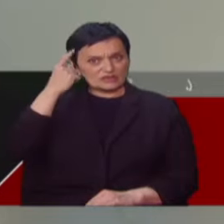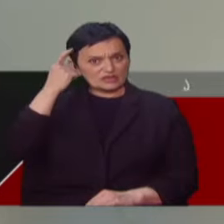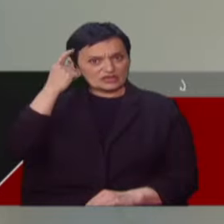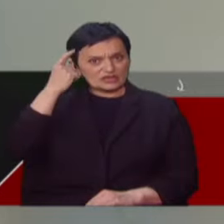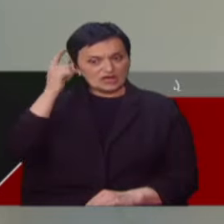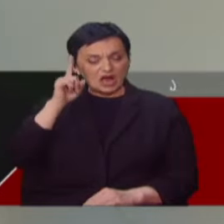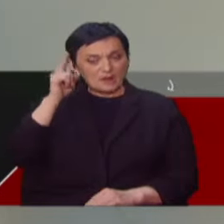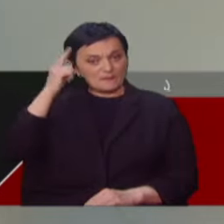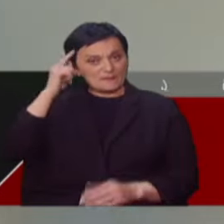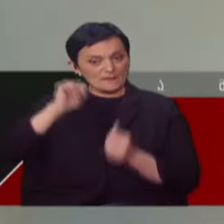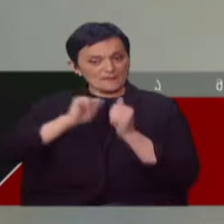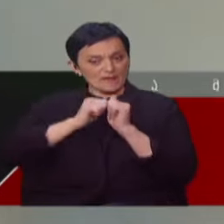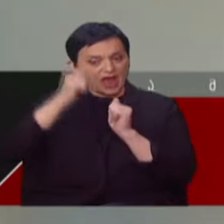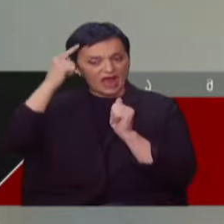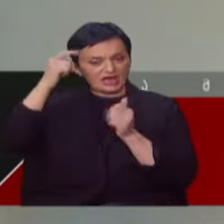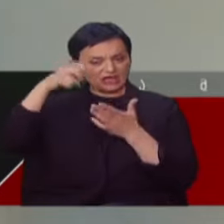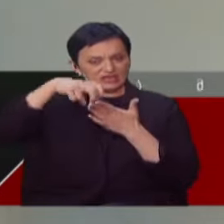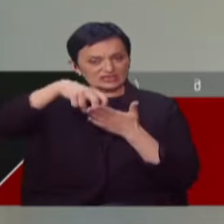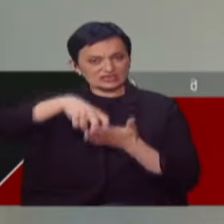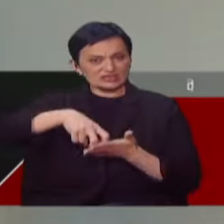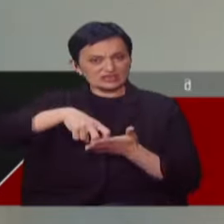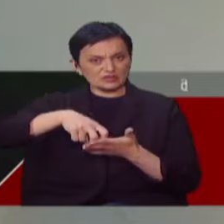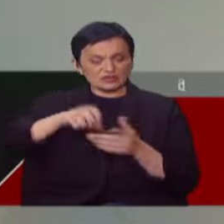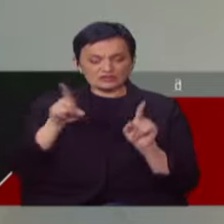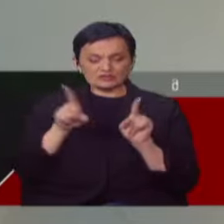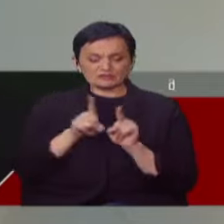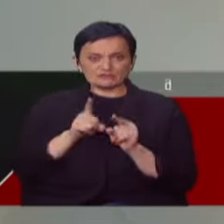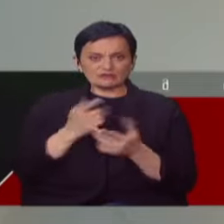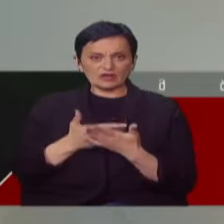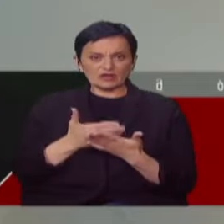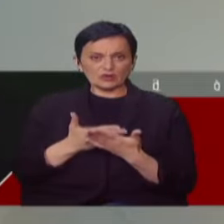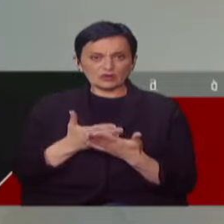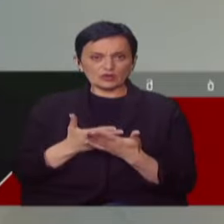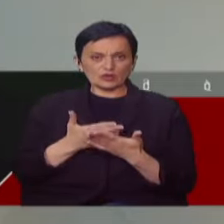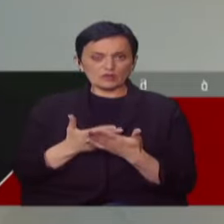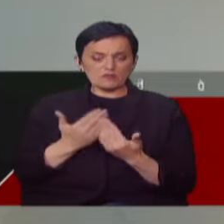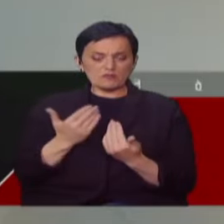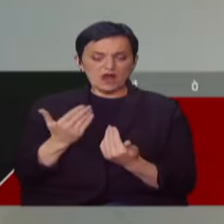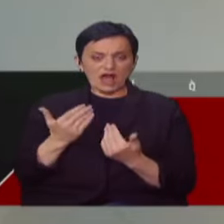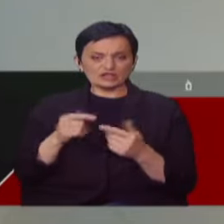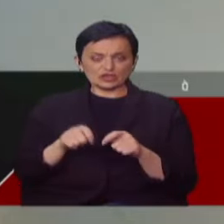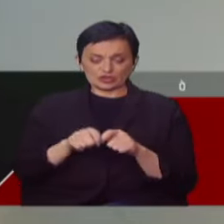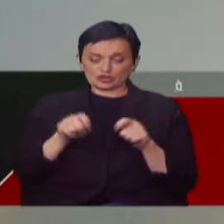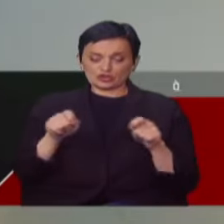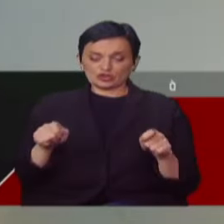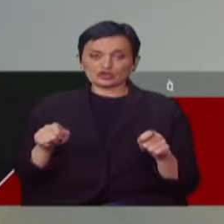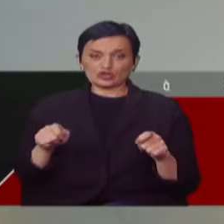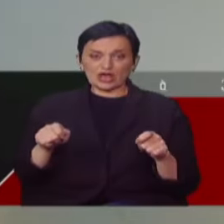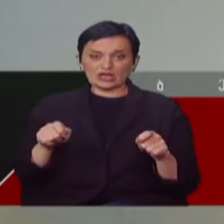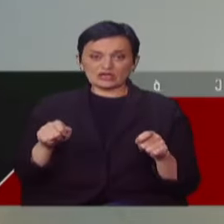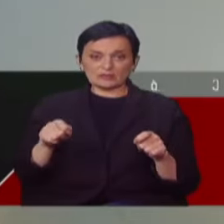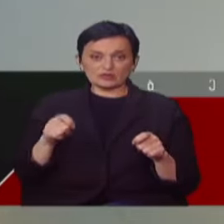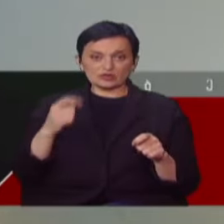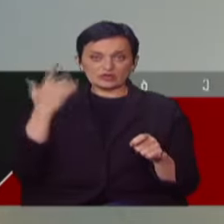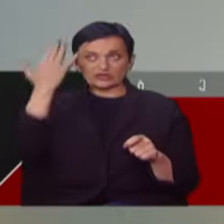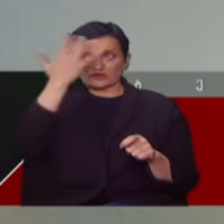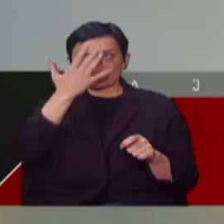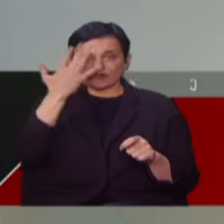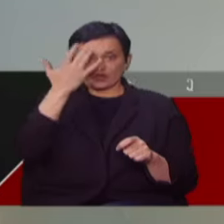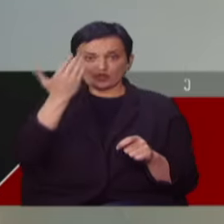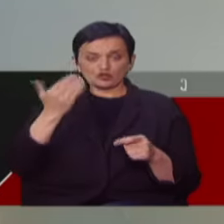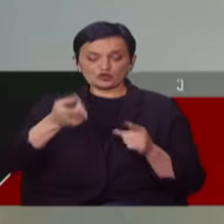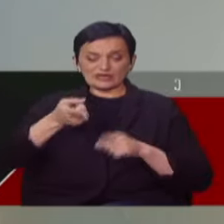იყო მეხსიერებაში, რომ თითქოს ისევ აი ეს მათი შექმნილი ვირტუალური რეალობა